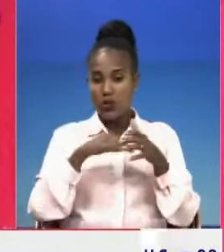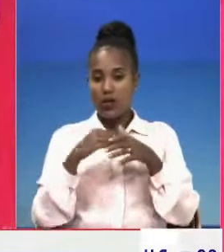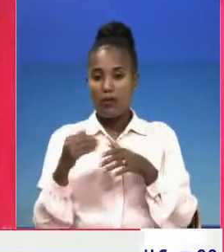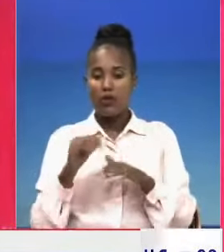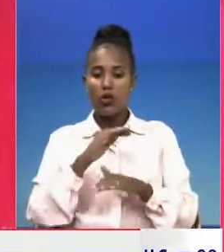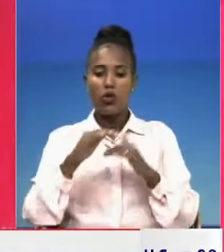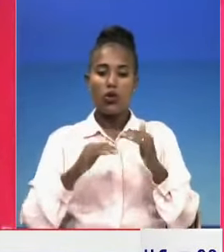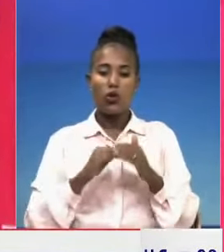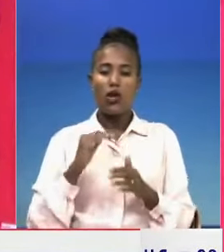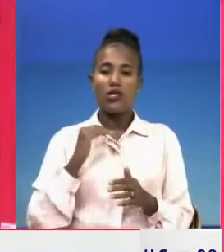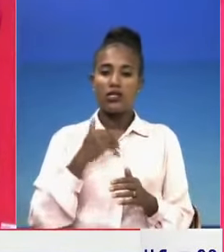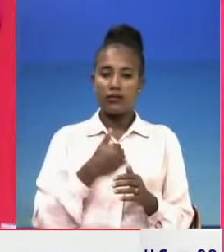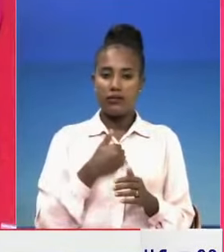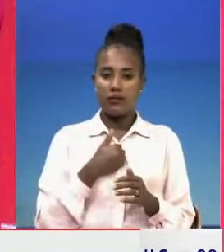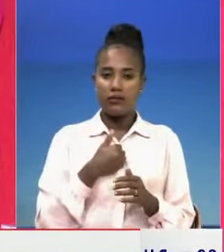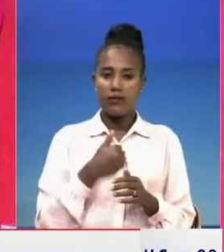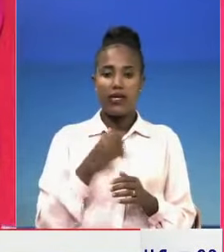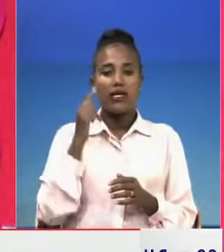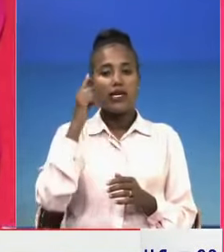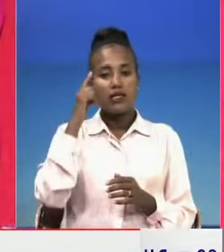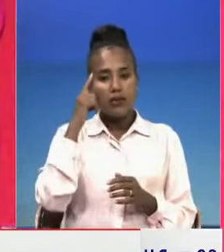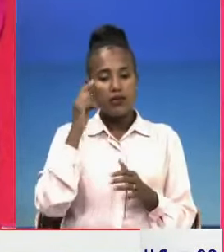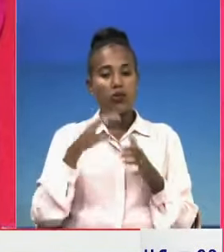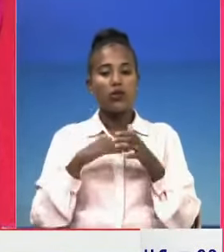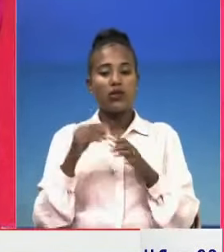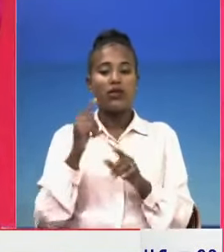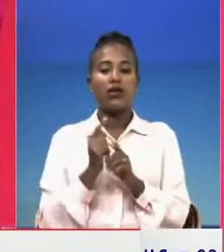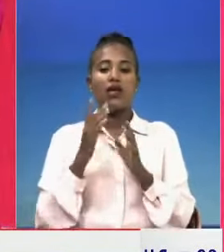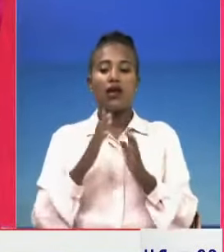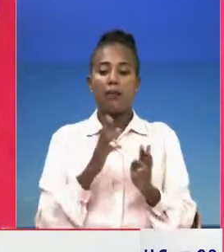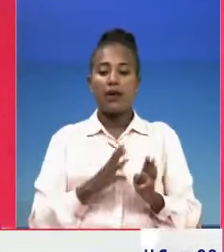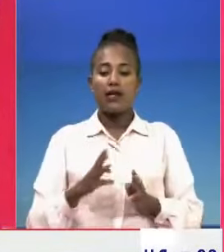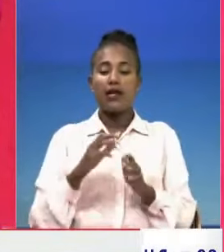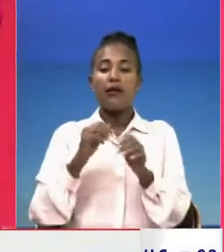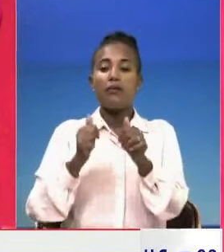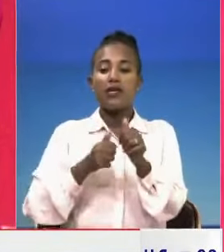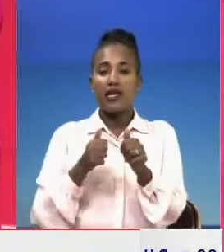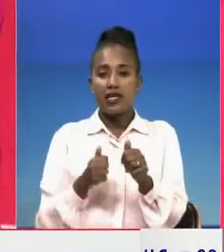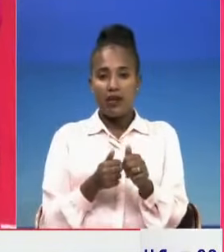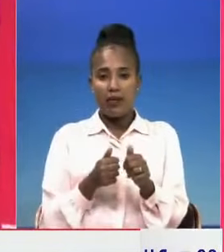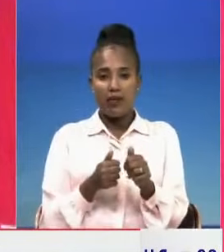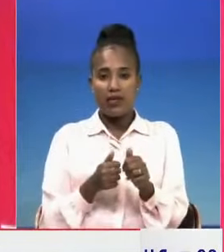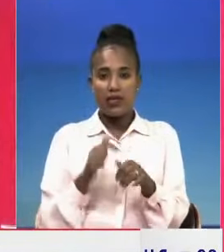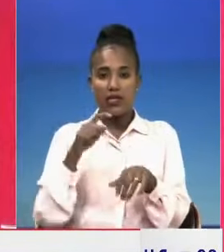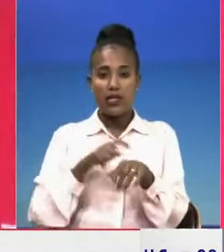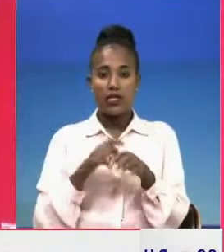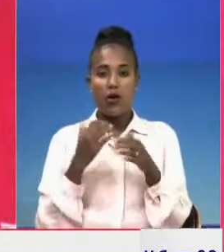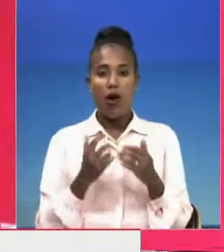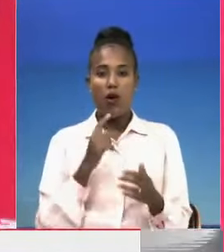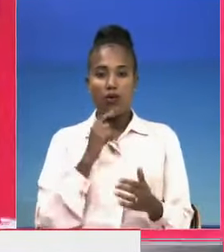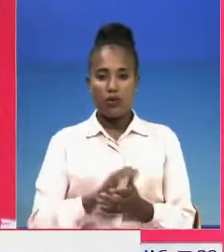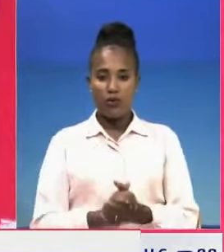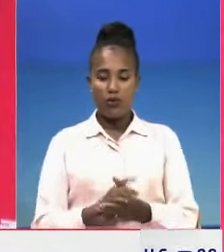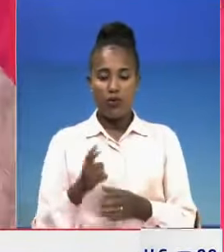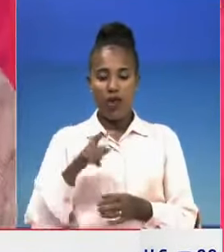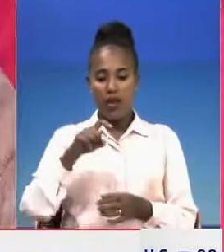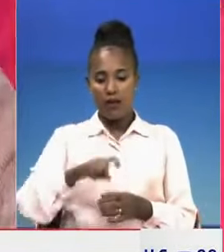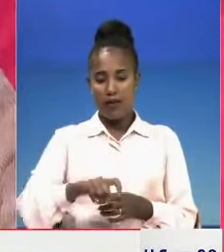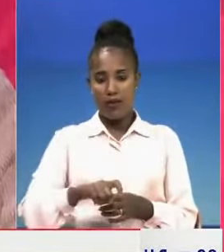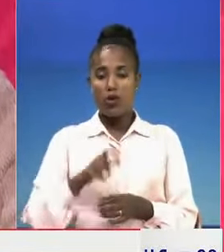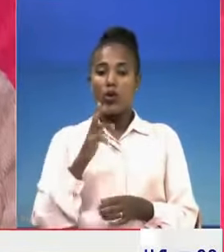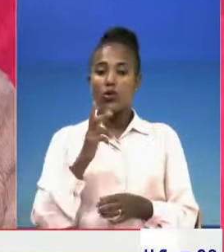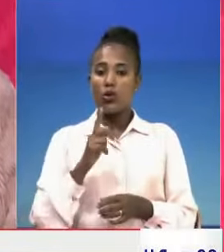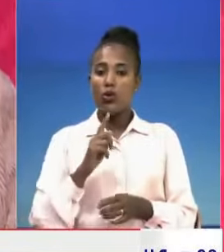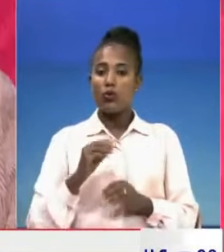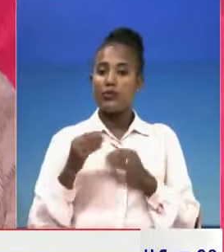የምንወጣበት ለሁላችንም ከአስተሳሰባችን ወጠን ትክክለኛው መንገድ የምንከተልበት ጊዜው አሁን ነው መሆን ያለበት።